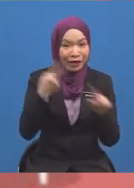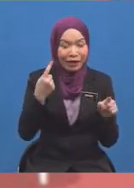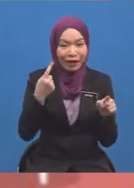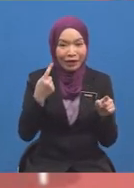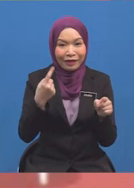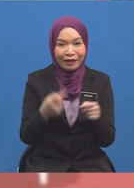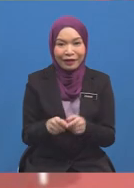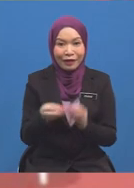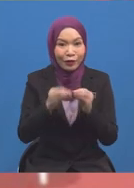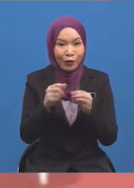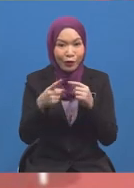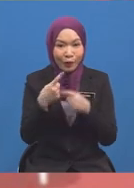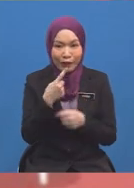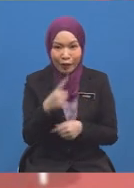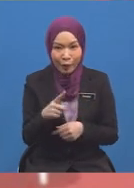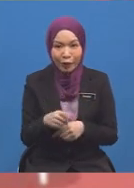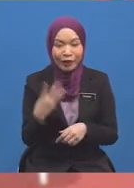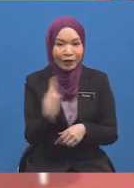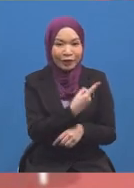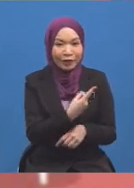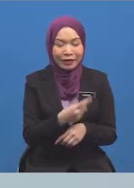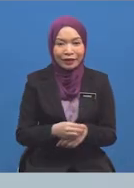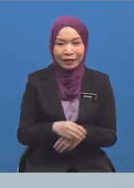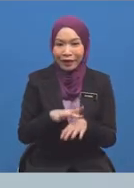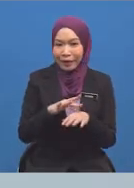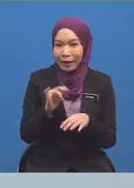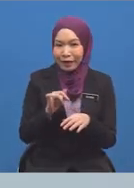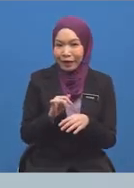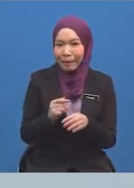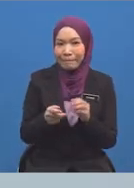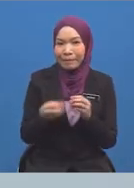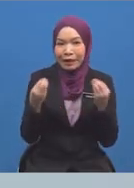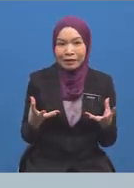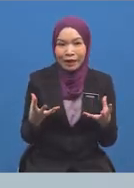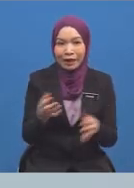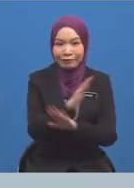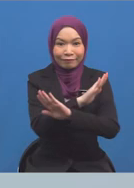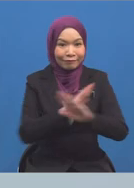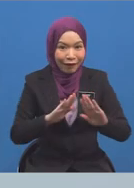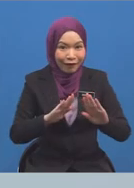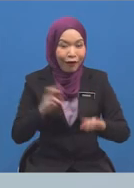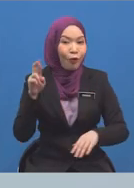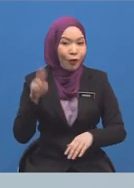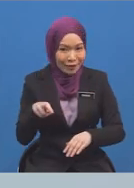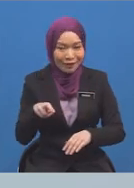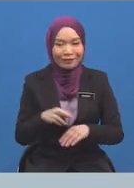pecahan tak wajah cube murid-murid Lihat Papa lagi ini